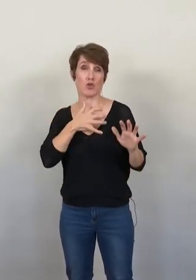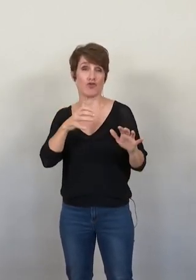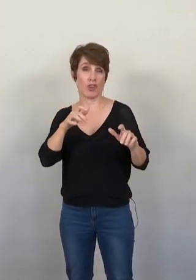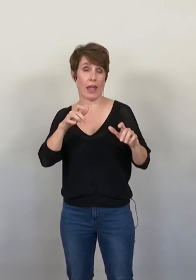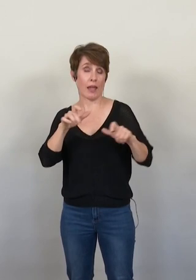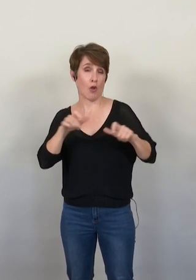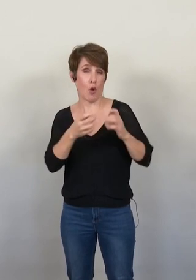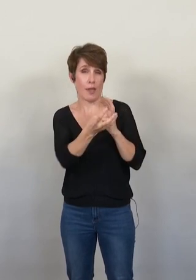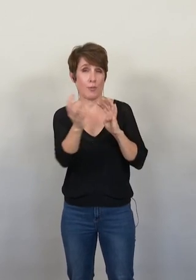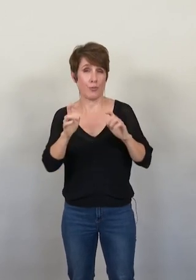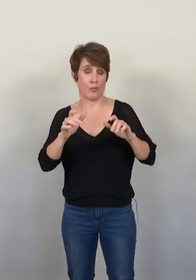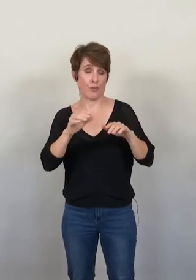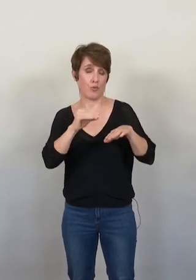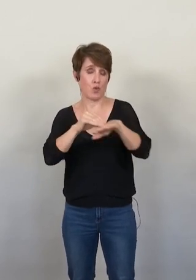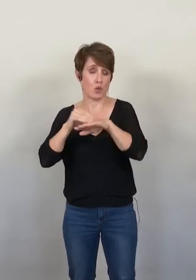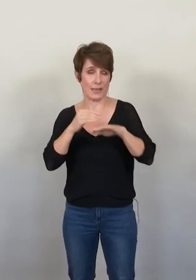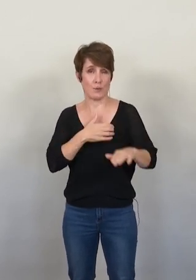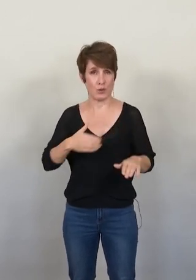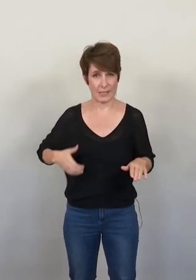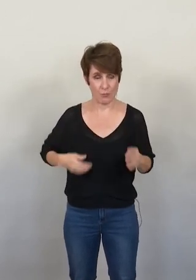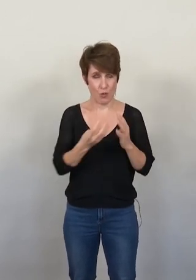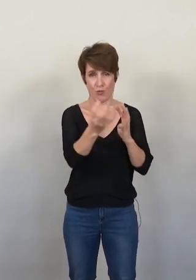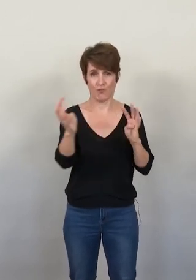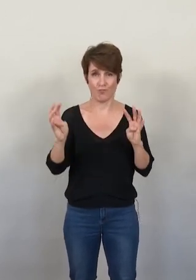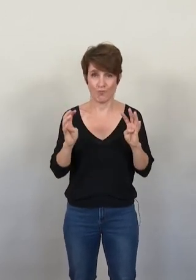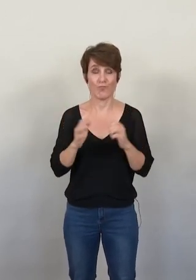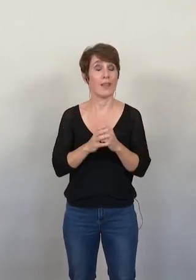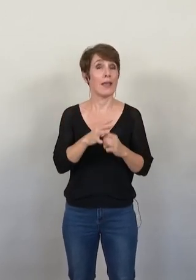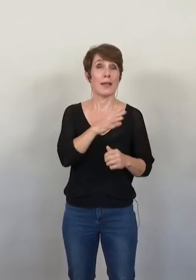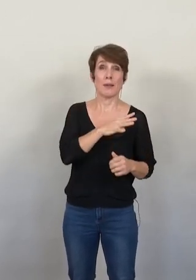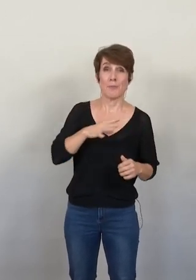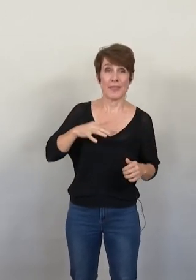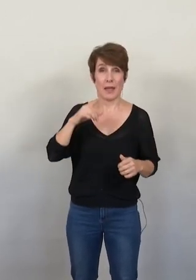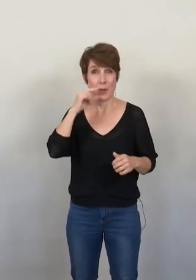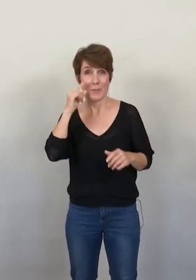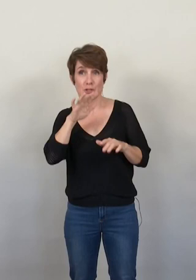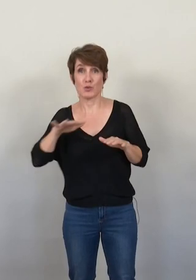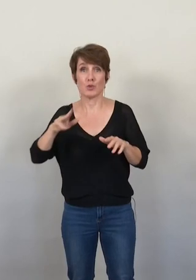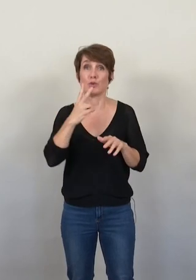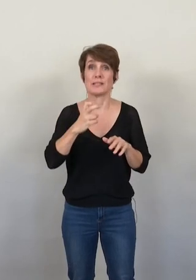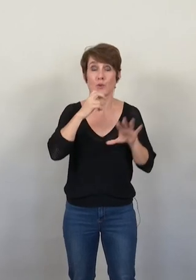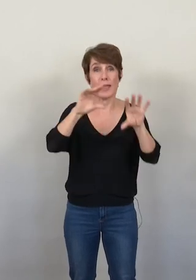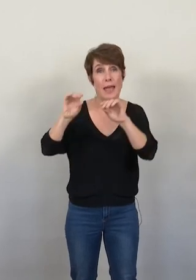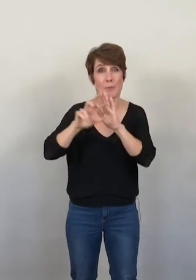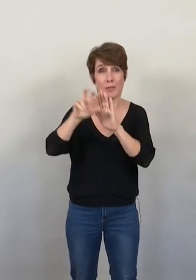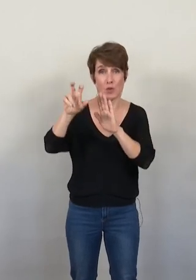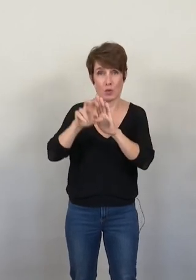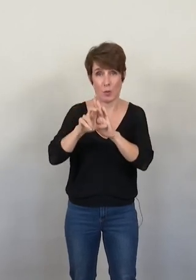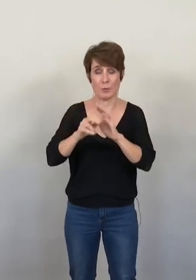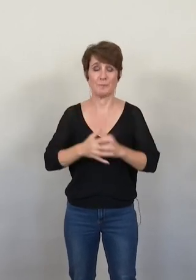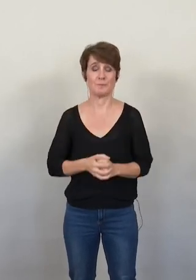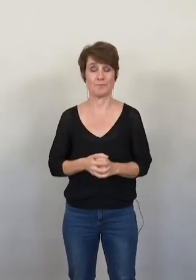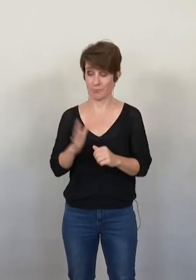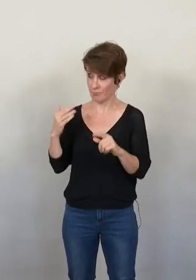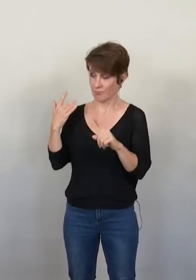conseillers municipal et municipaux euh Mesdames et Messieurs les grenobloises et greneolbois euh nous avons eu un